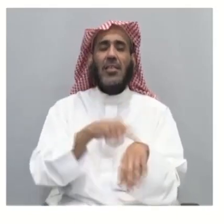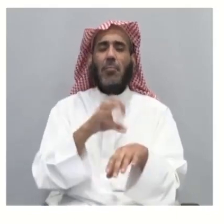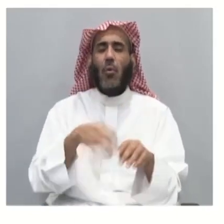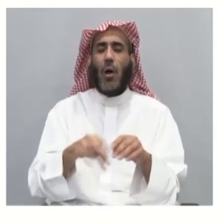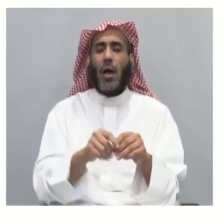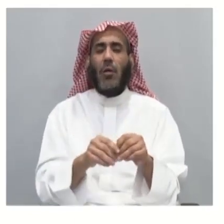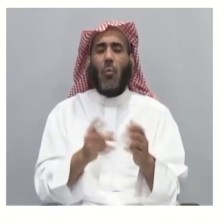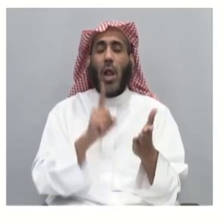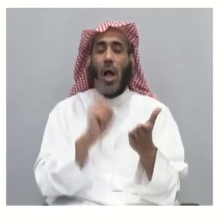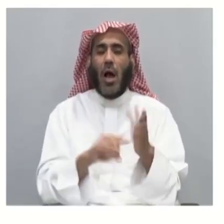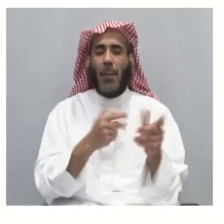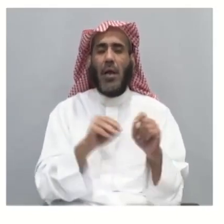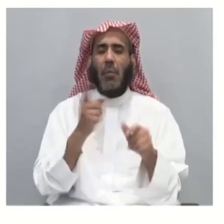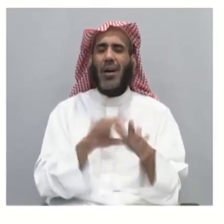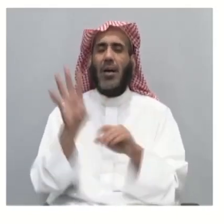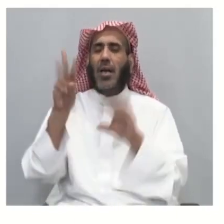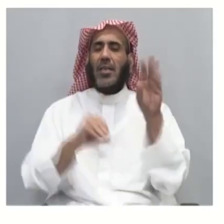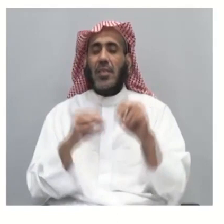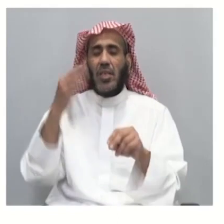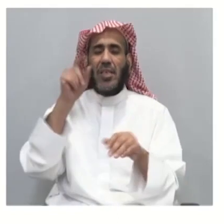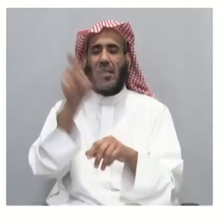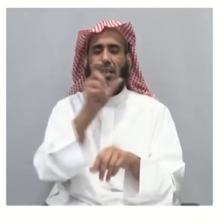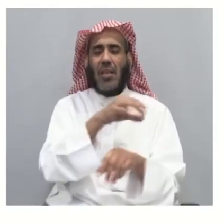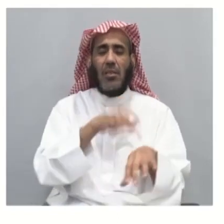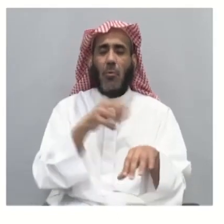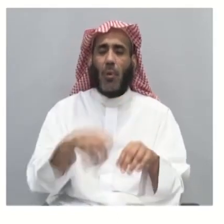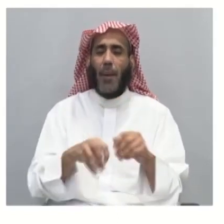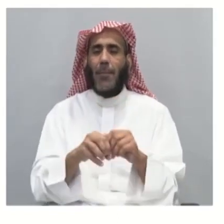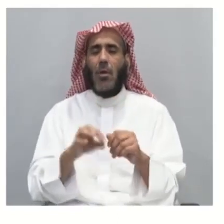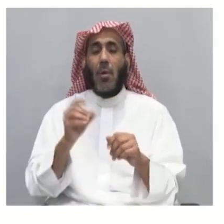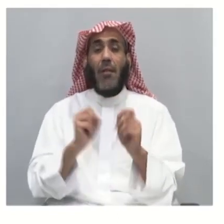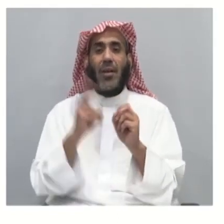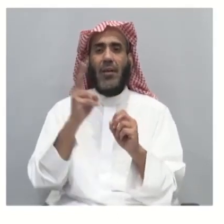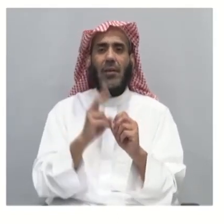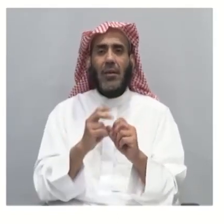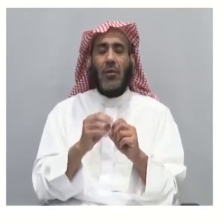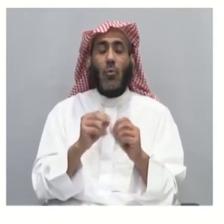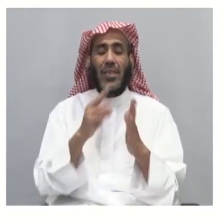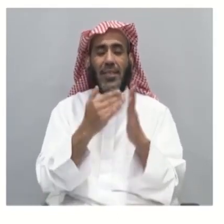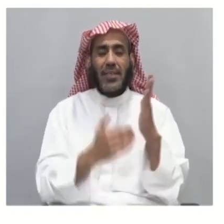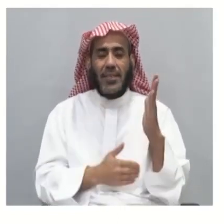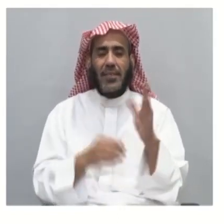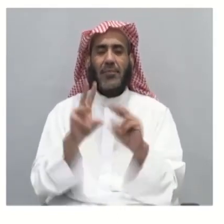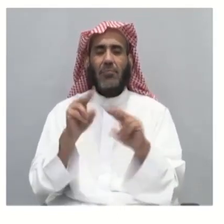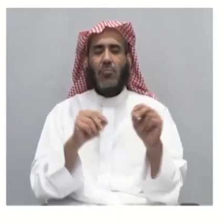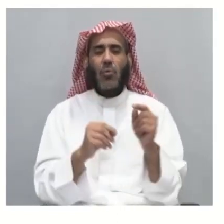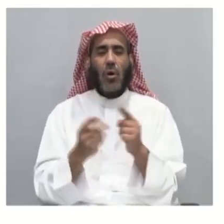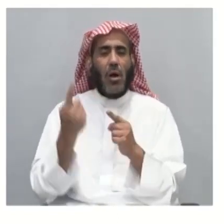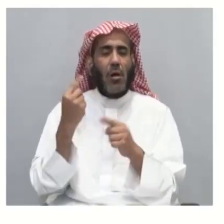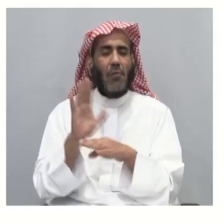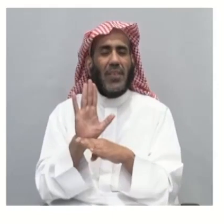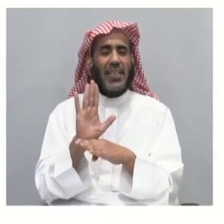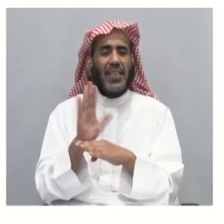والحقائق بينما القصه شخصيات الاحداث الزمان والمكان ثم الفكره والسرد وفق ما استعرضناه سلفا في